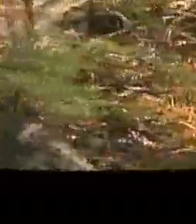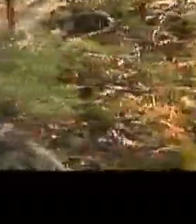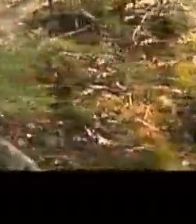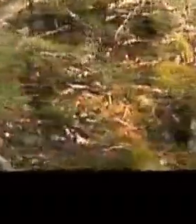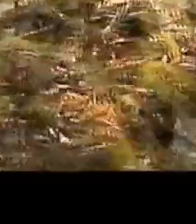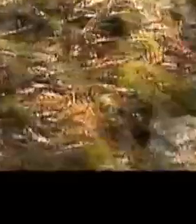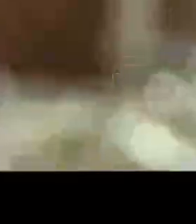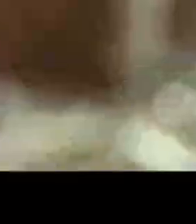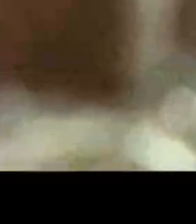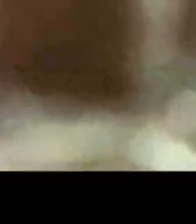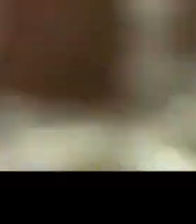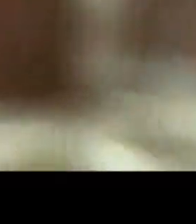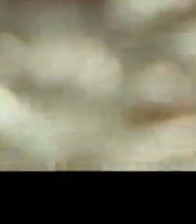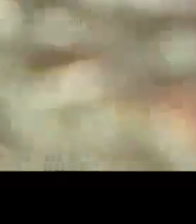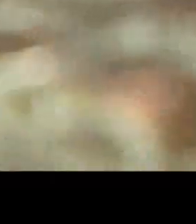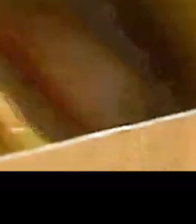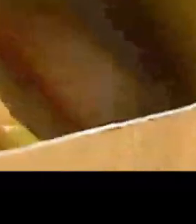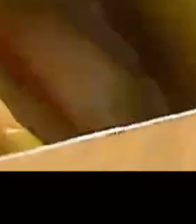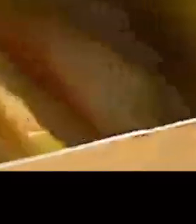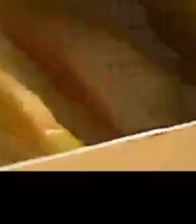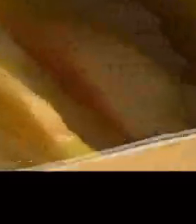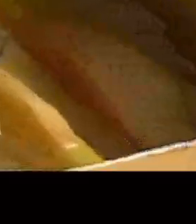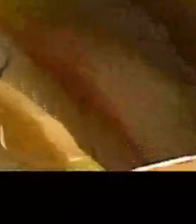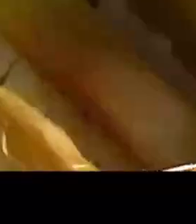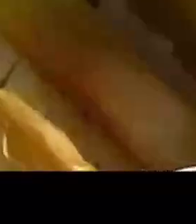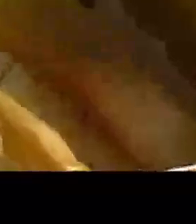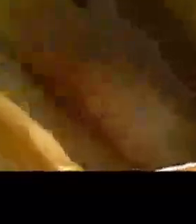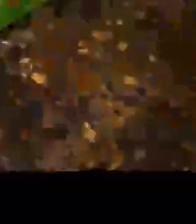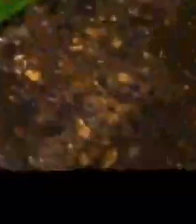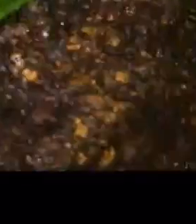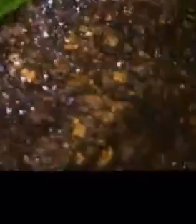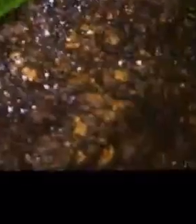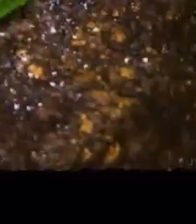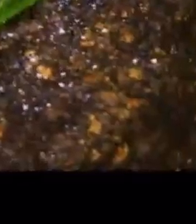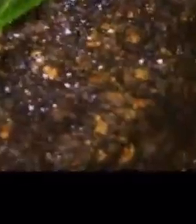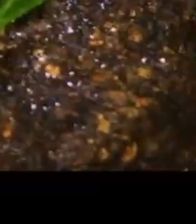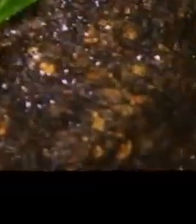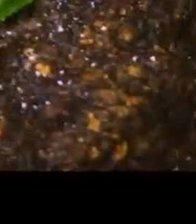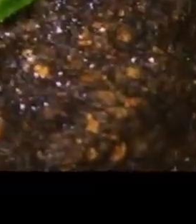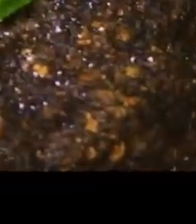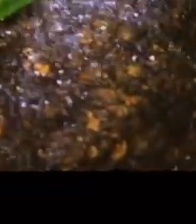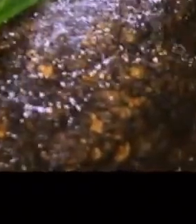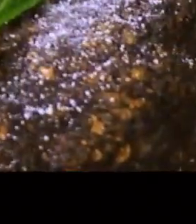혼자서 나를 낳아 키우던 생모는 교통사고를 당해 돌아가셨다고 그렇게 들었어요.